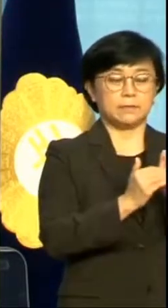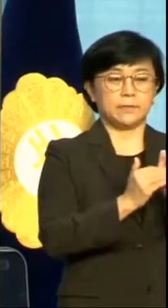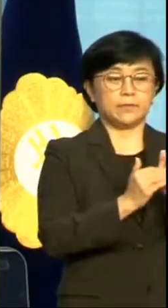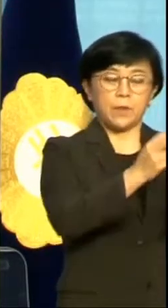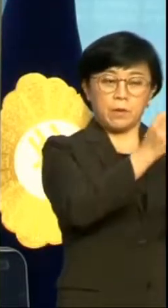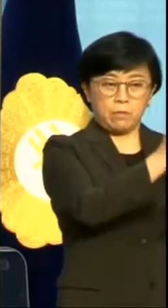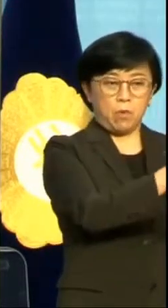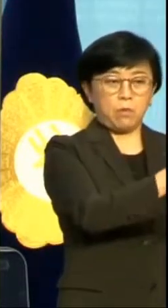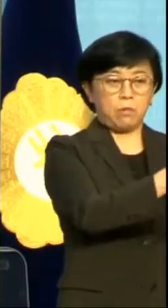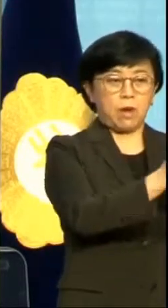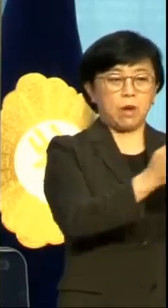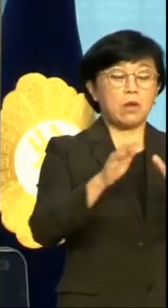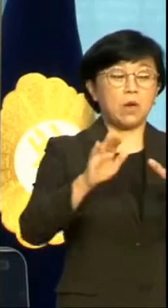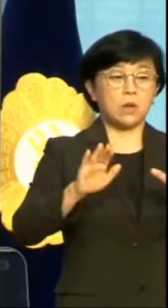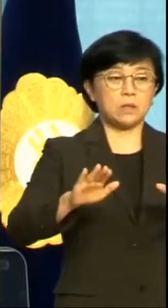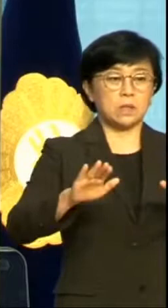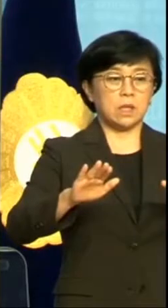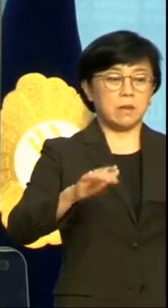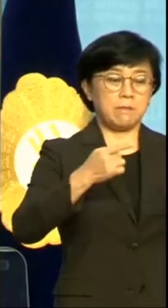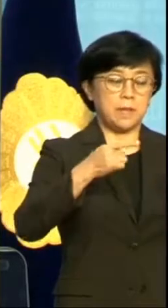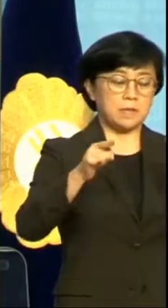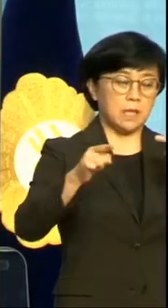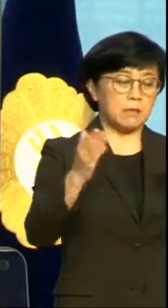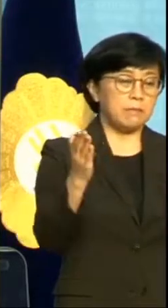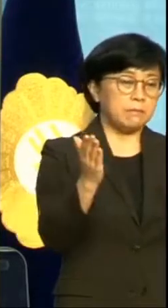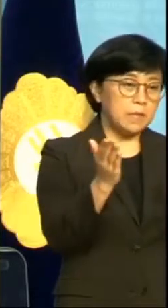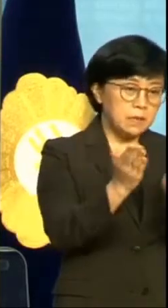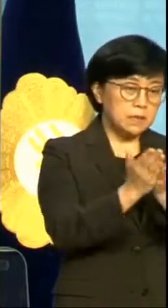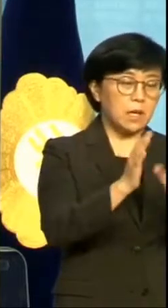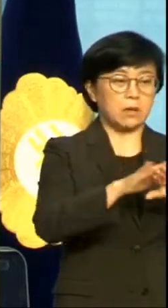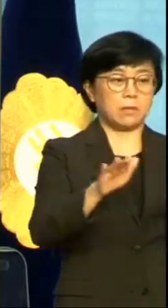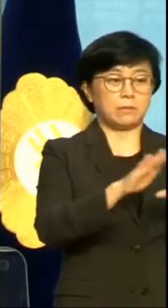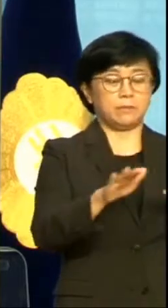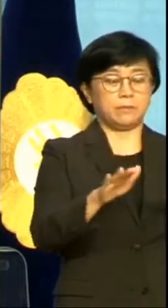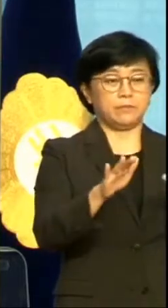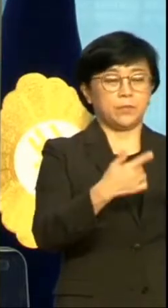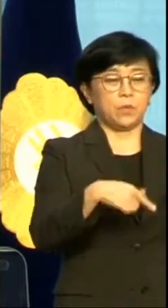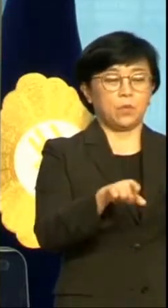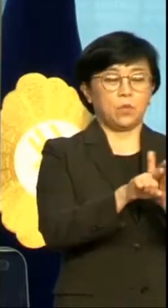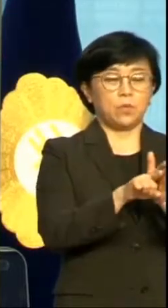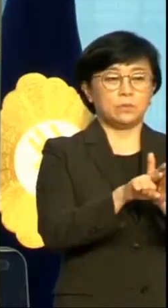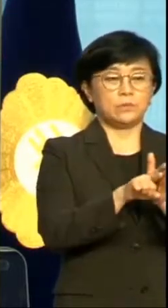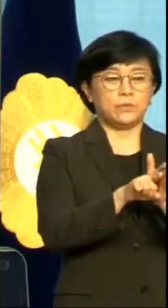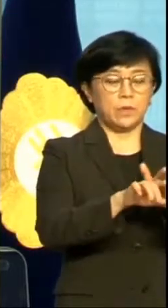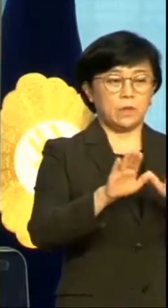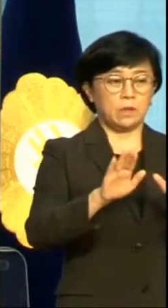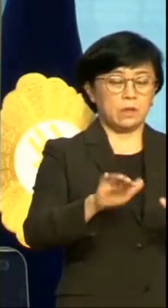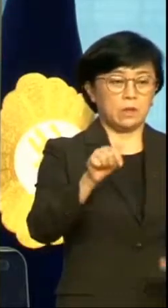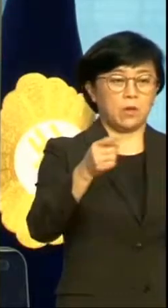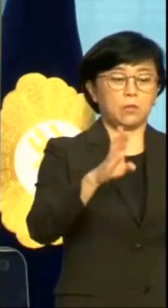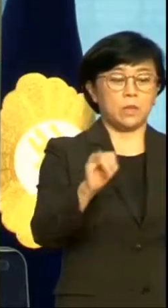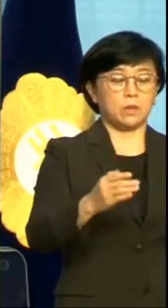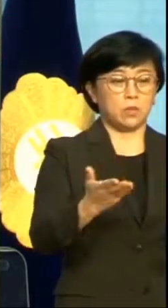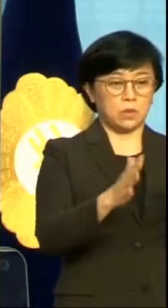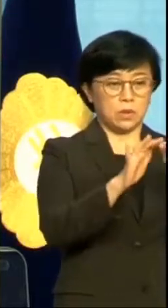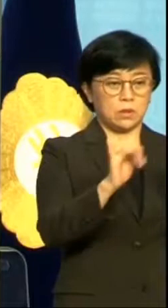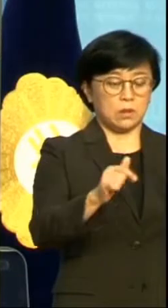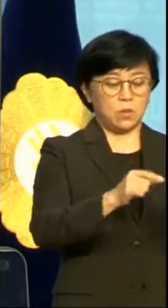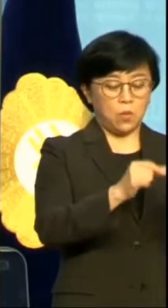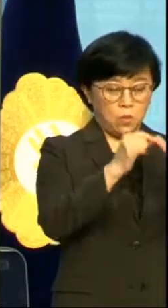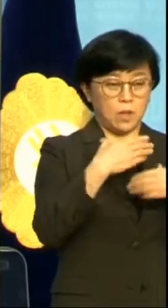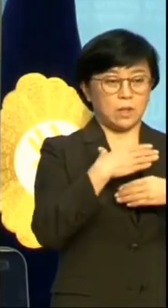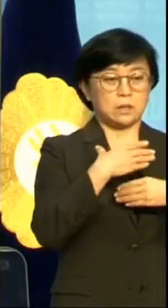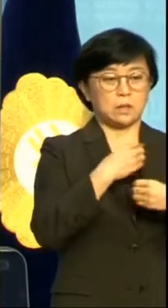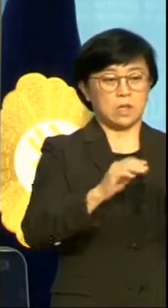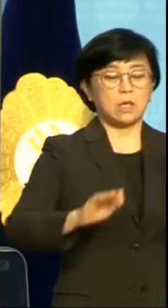법과 현실의 불일치를 해소한 것이고 이번 법률 개정이 경비 노동자 분 들의 고용안정의